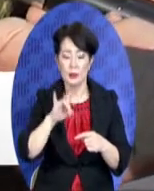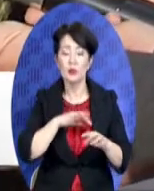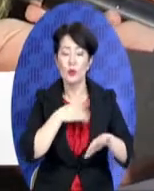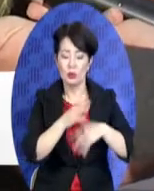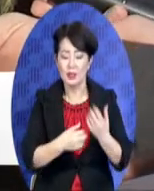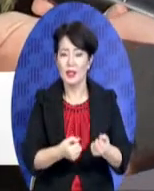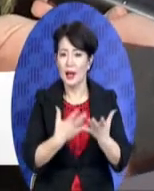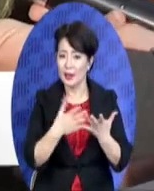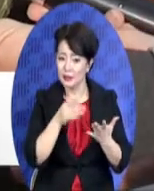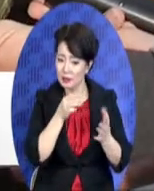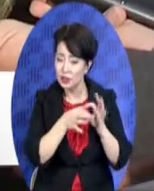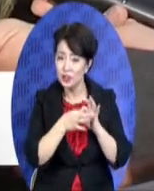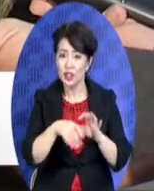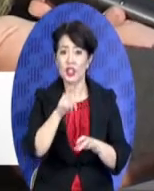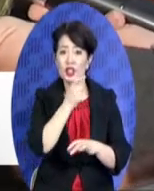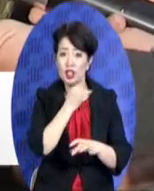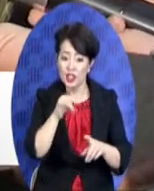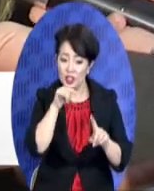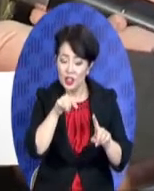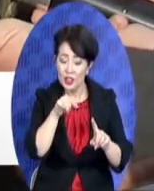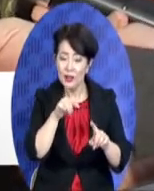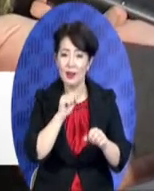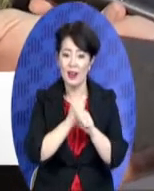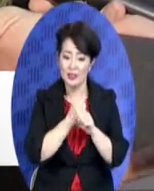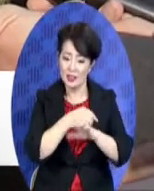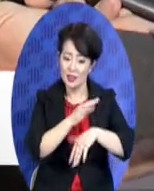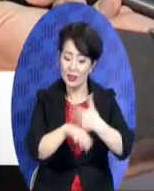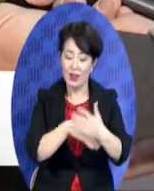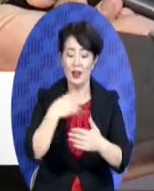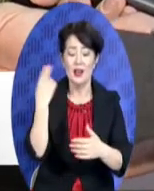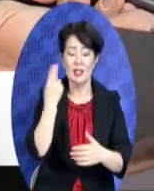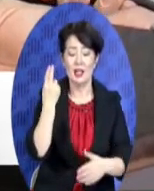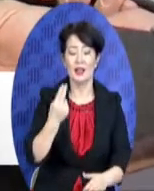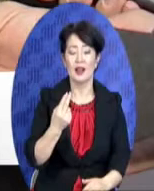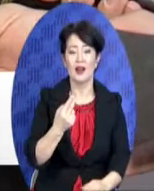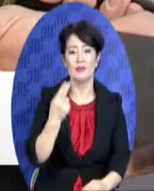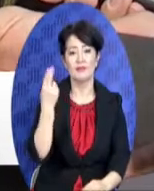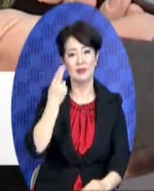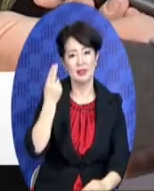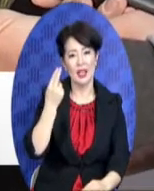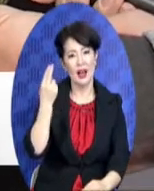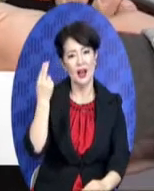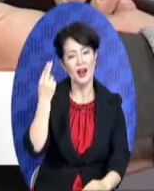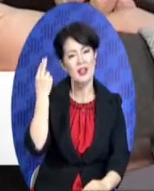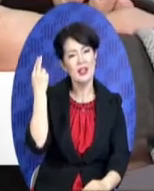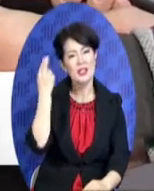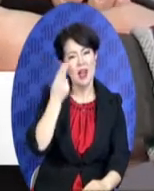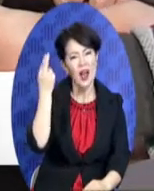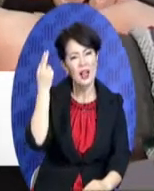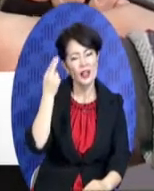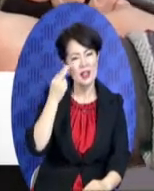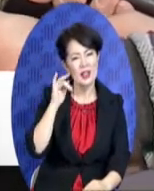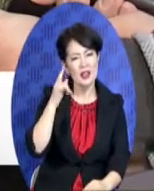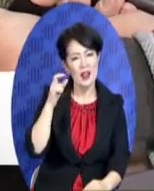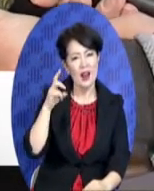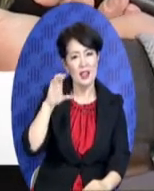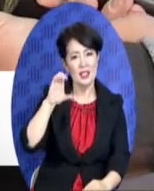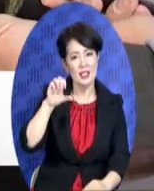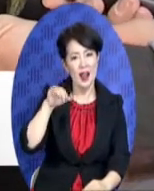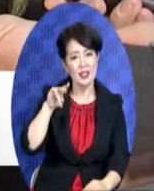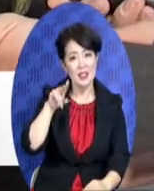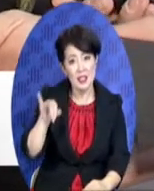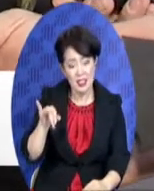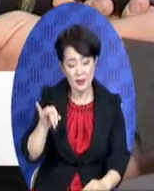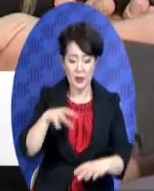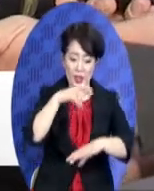Хийгээр ажилдаг цахилгаан станцууд дээрээс нь одоо гэр хорооллолд болно одоо бүх айл